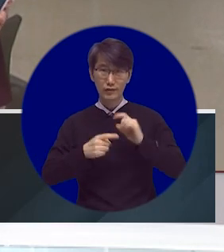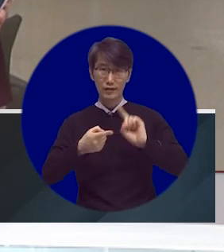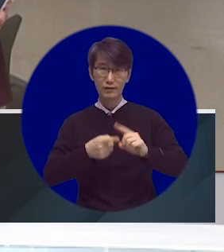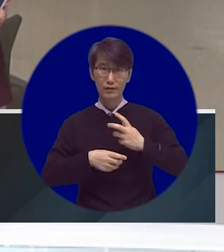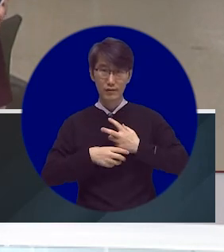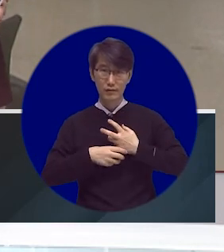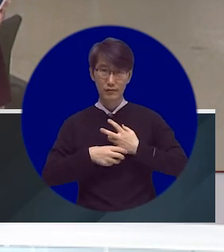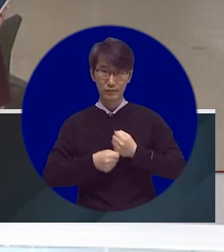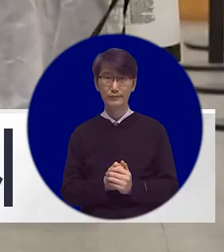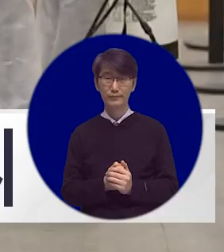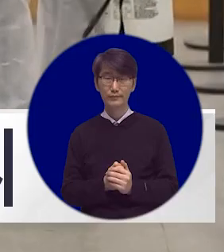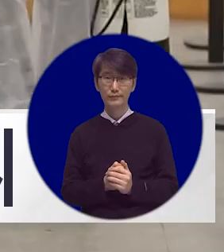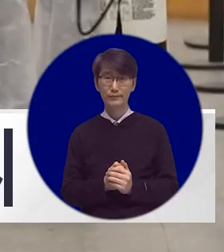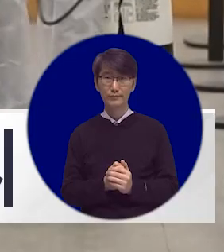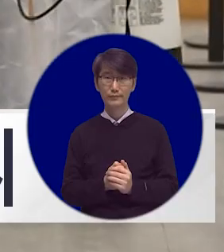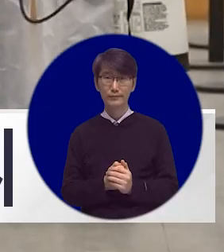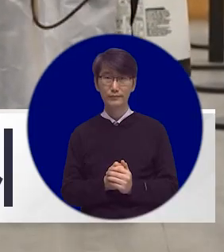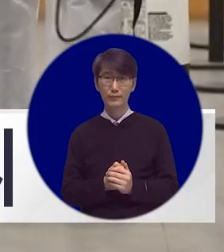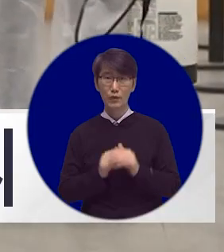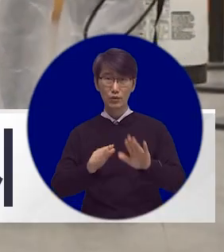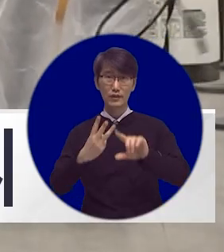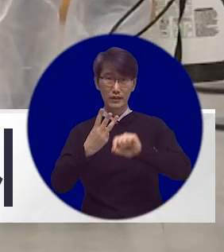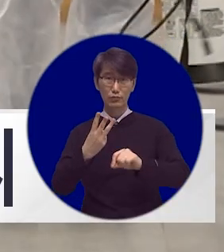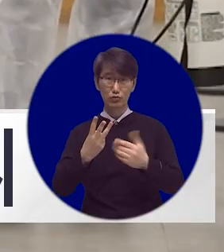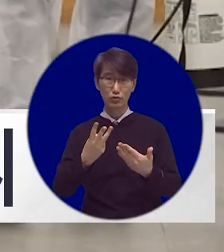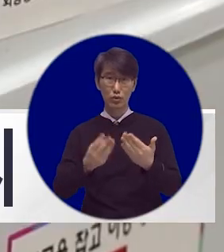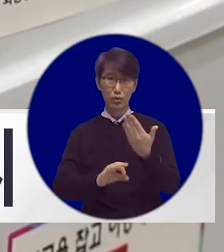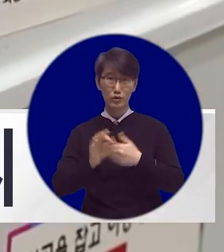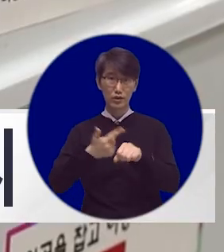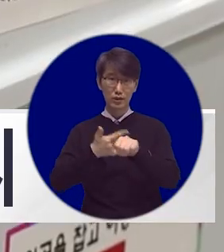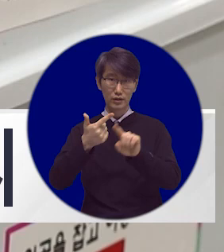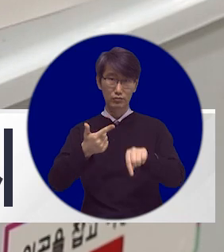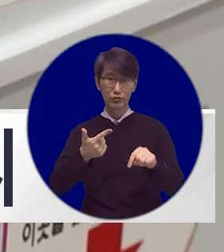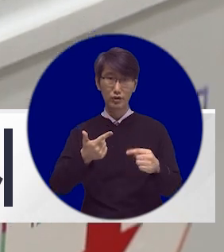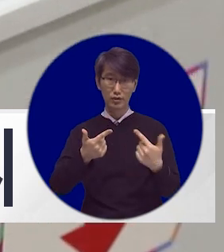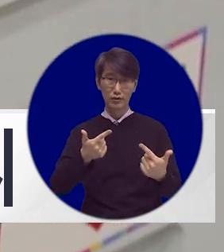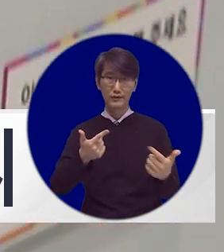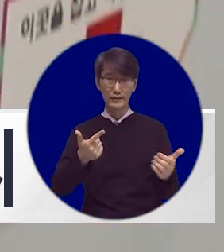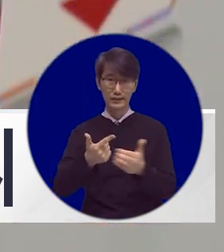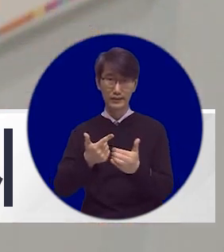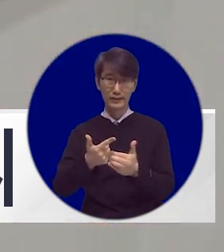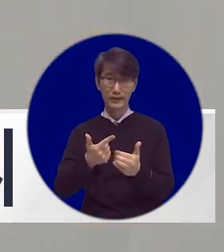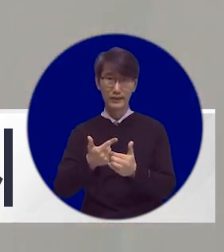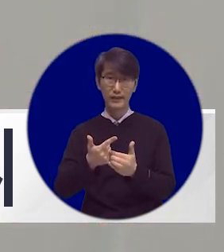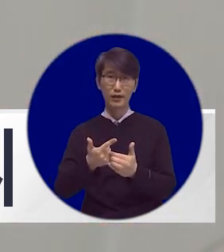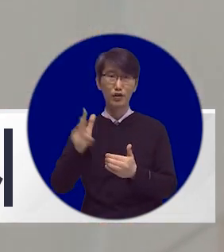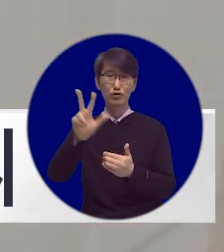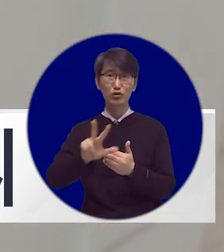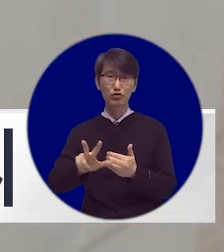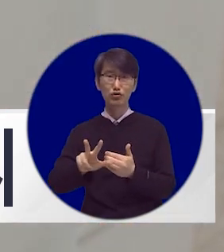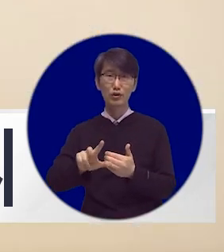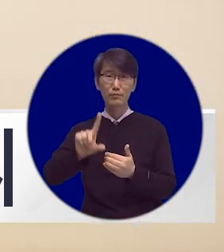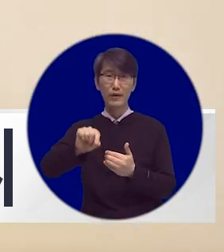대해서 알아봅니다. 오는 3월 9일 오전 6시부터 오후 6시까지